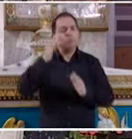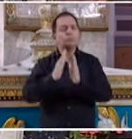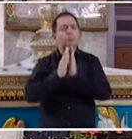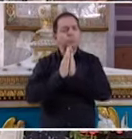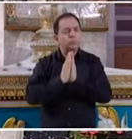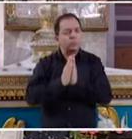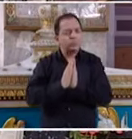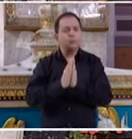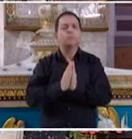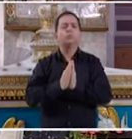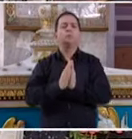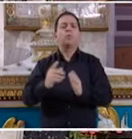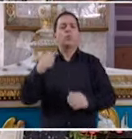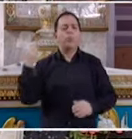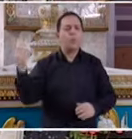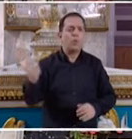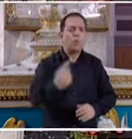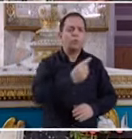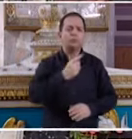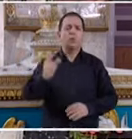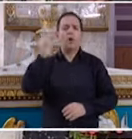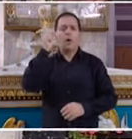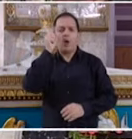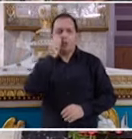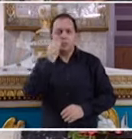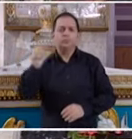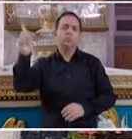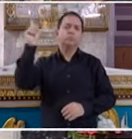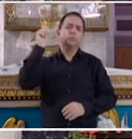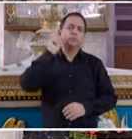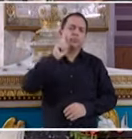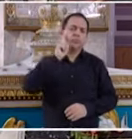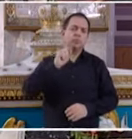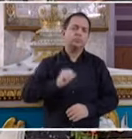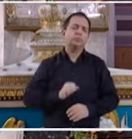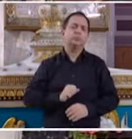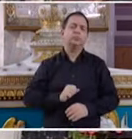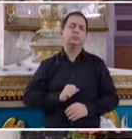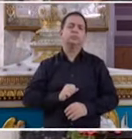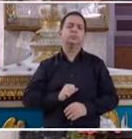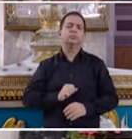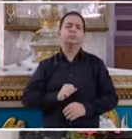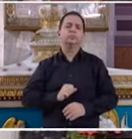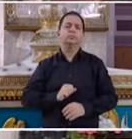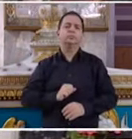Πάθους, κατά διάνοιαν έχει και πάντων και